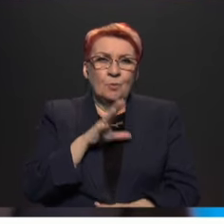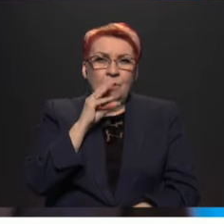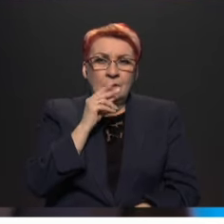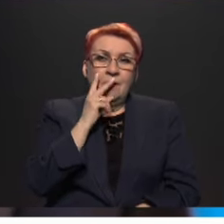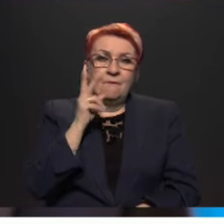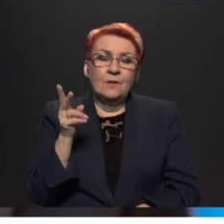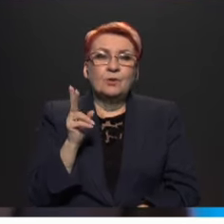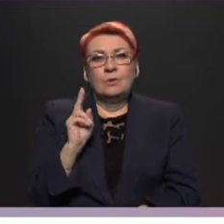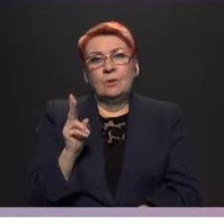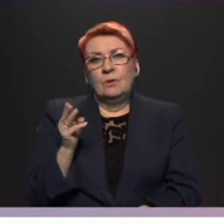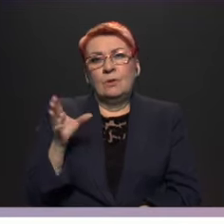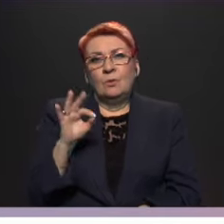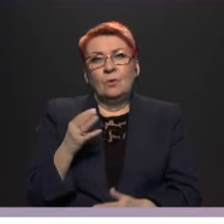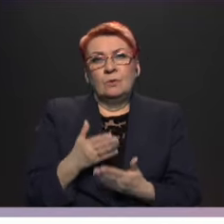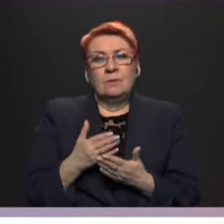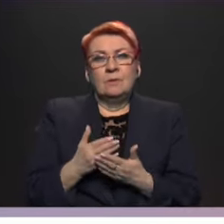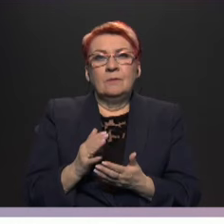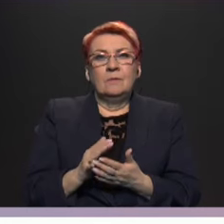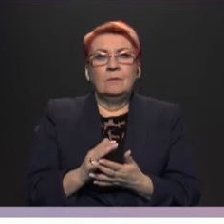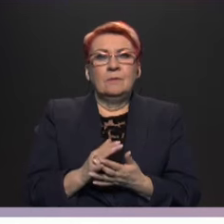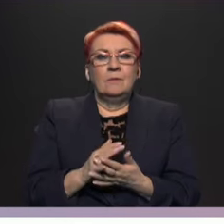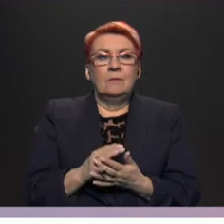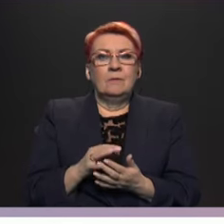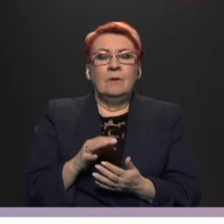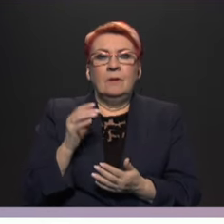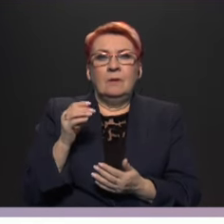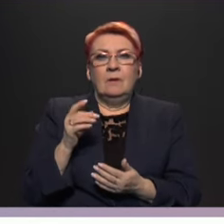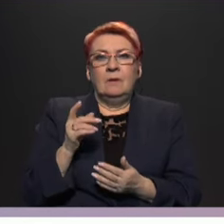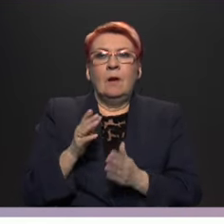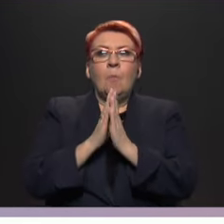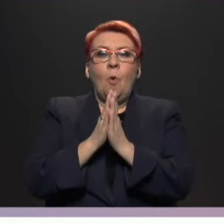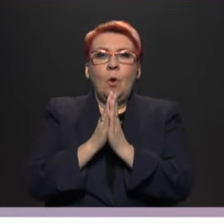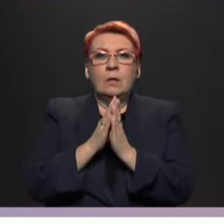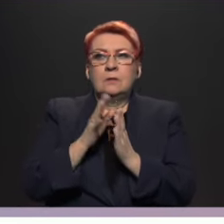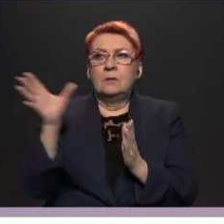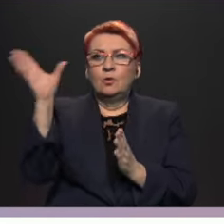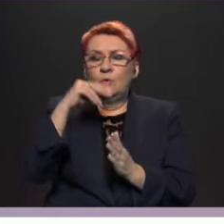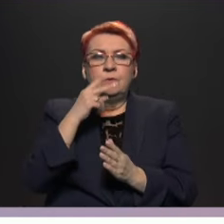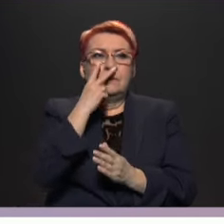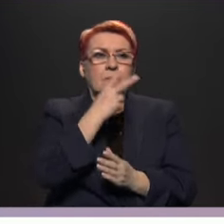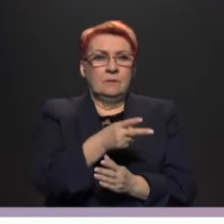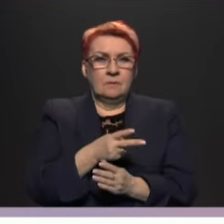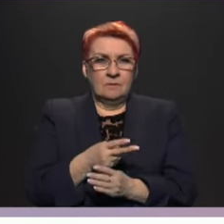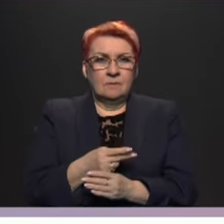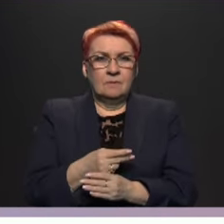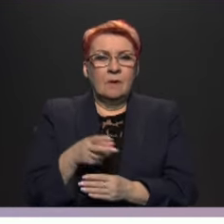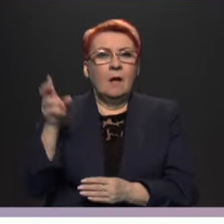вижу какого-то вот нарочито молящихся на публике, когда люди начинают вот изображать из себя богомольников.